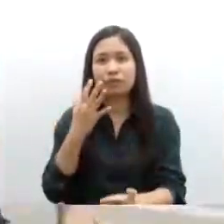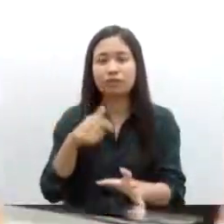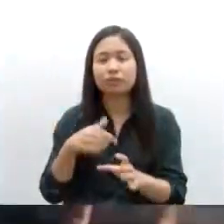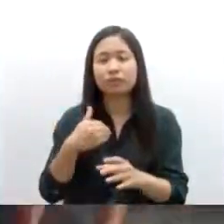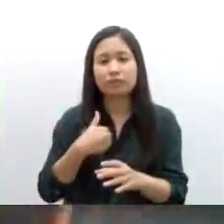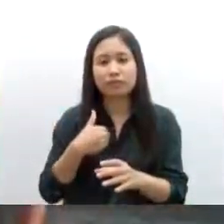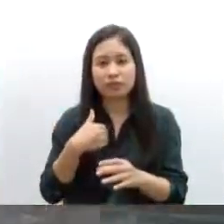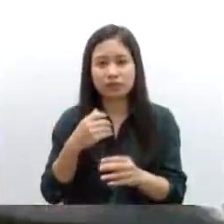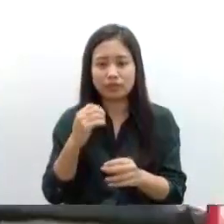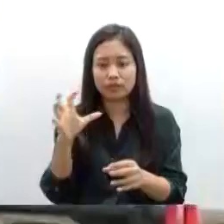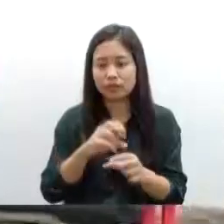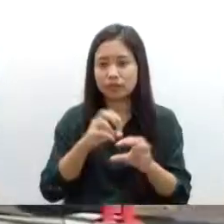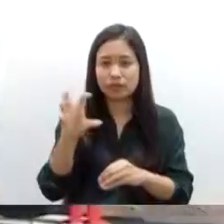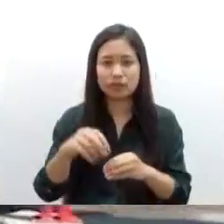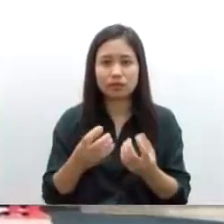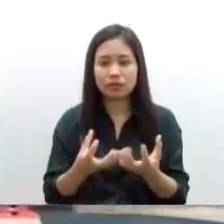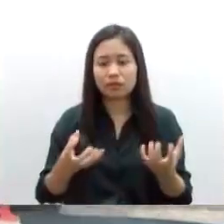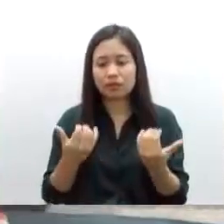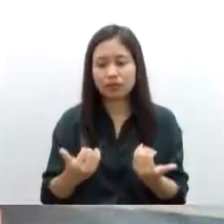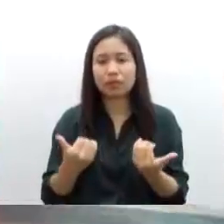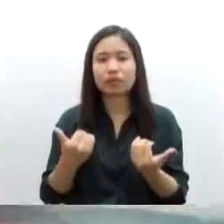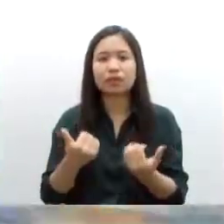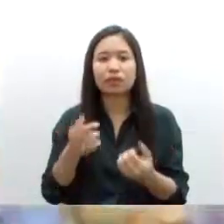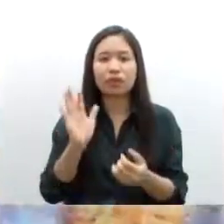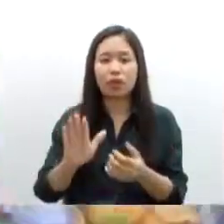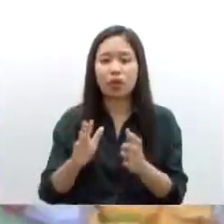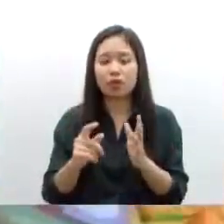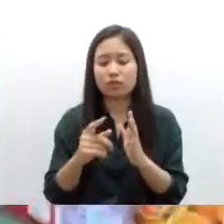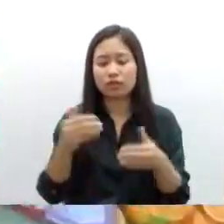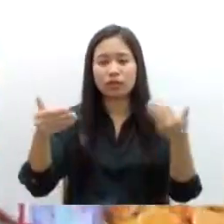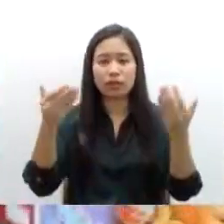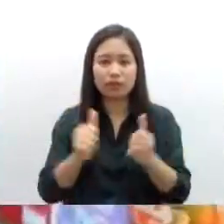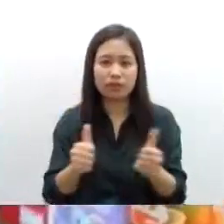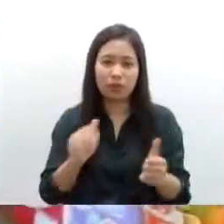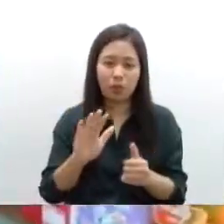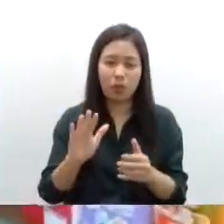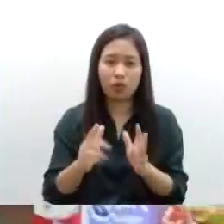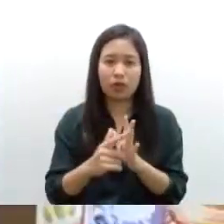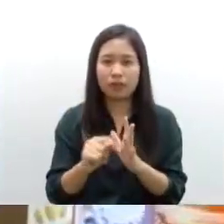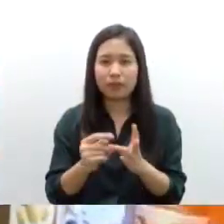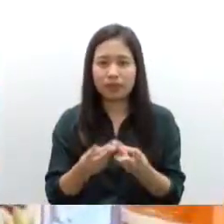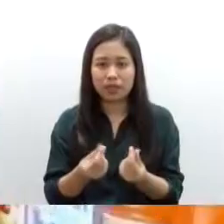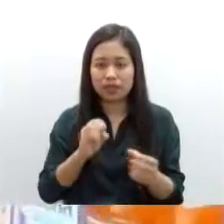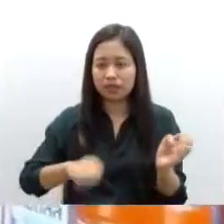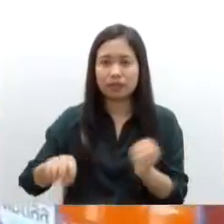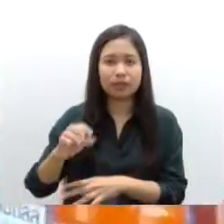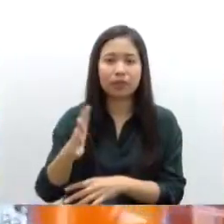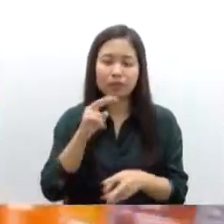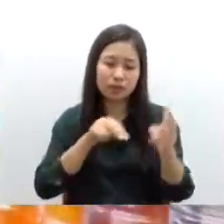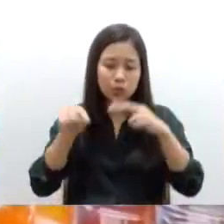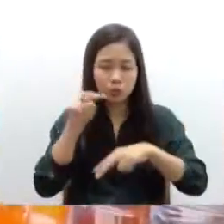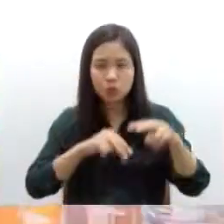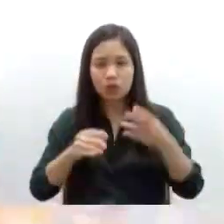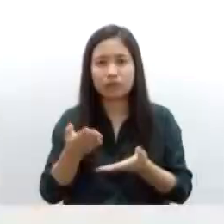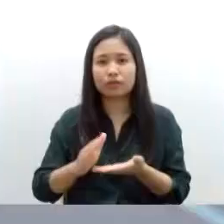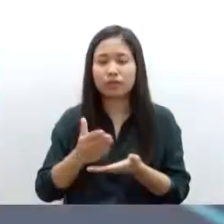ครับจึงต้องเป็นส่วนดีๆครับเป็นแบบอย่างดีๆของสำนักงานเขตพื้นที่การศึกษาที่เราไม่ทิ้งกันนะครับเราได้ดูแลนะครับแบ่งปัน